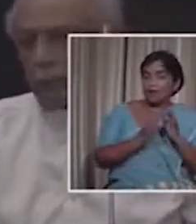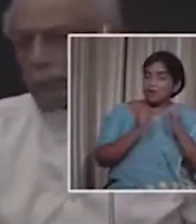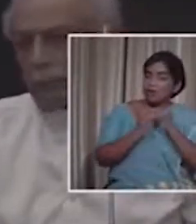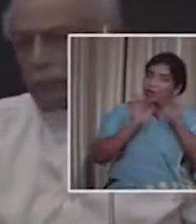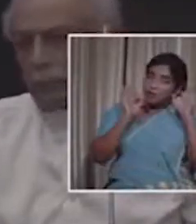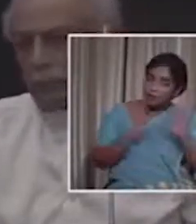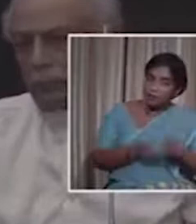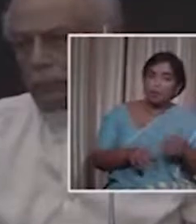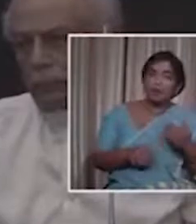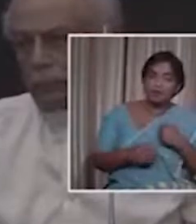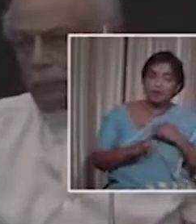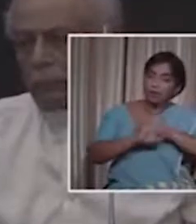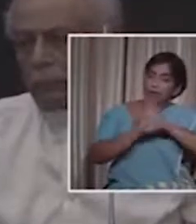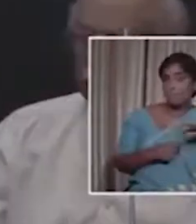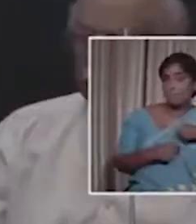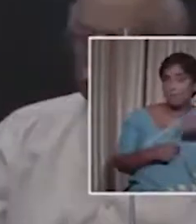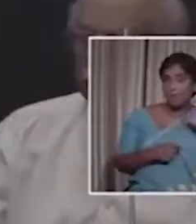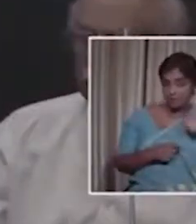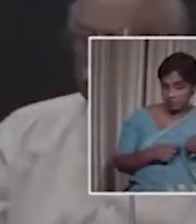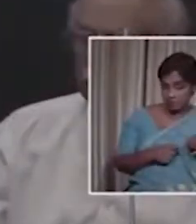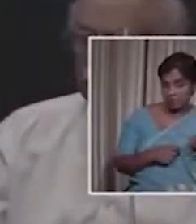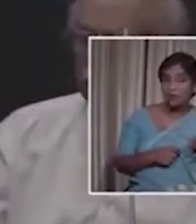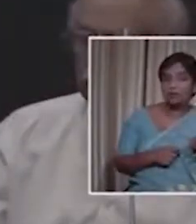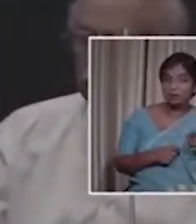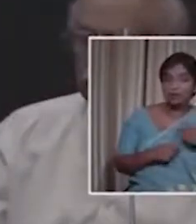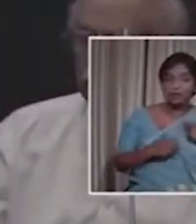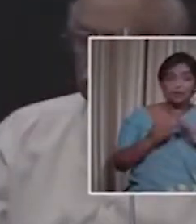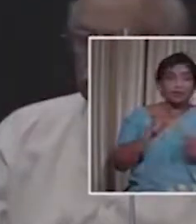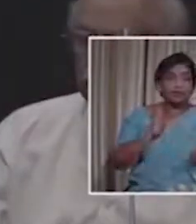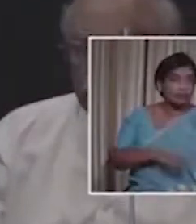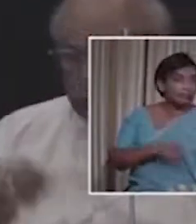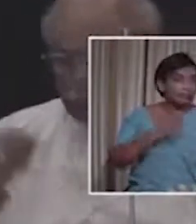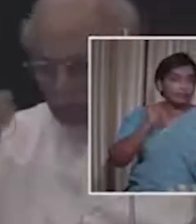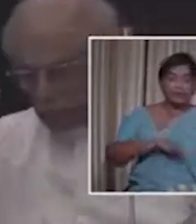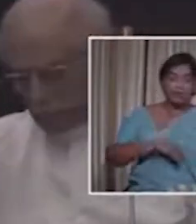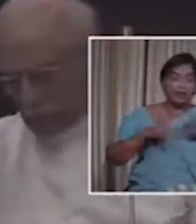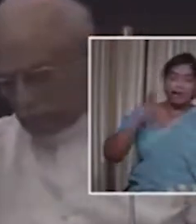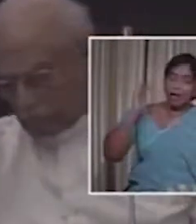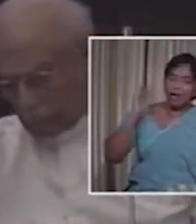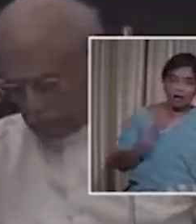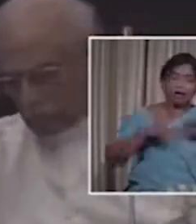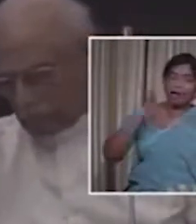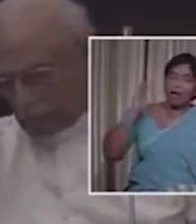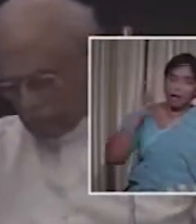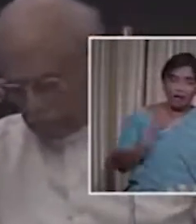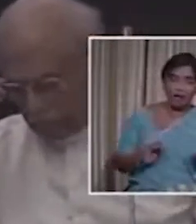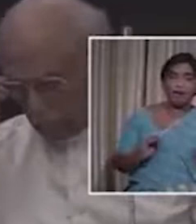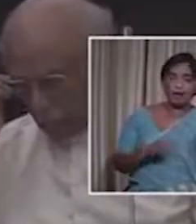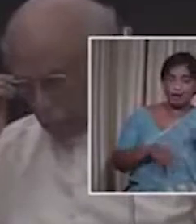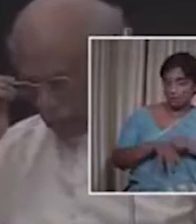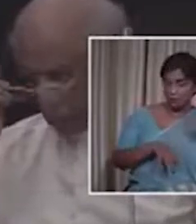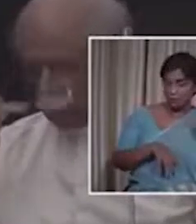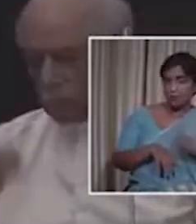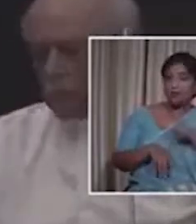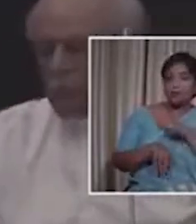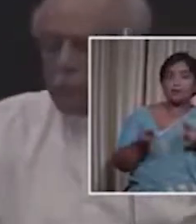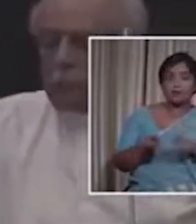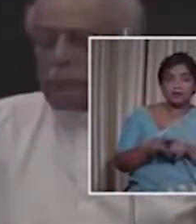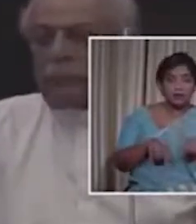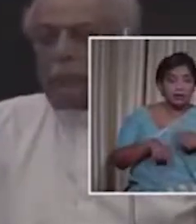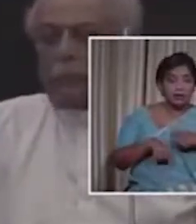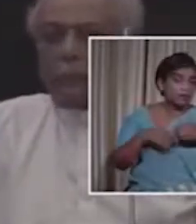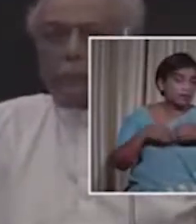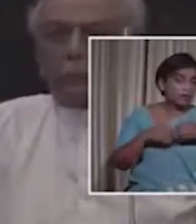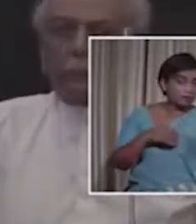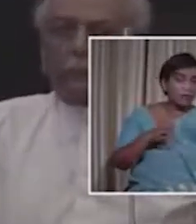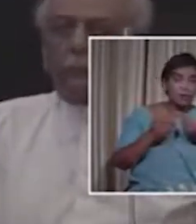கடந்த காலப்பகுதியில் எங்கள் அறுவடை குறைவடைந்துள்ளது. இவ்வாறான நிலைமையை சிறுபோகத்தில் எதிர்கொள்ள வேண்டியுள்ளதுடன் அடுத்த பெரும்போகத்தை வெற்றியடைய